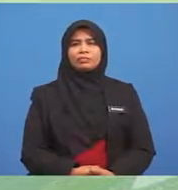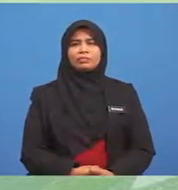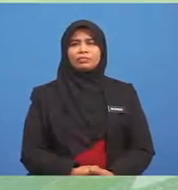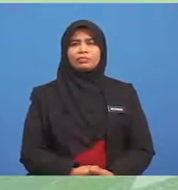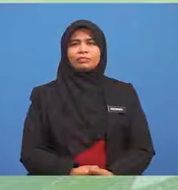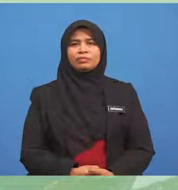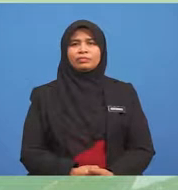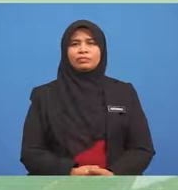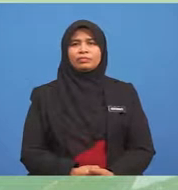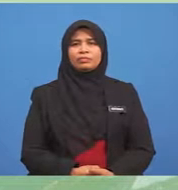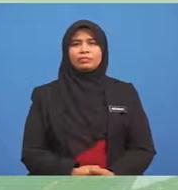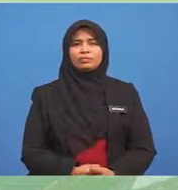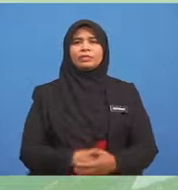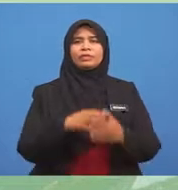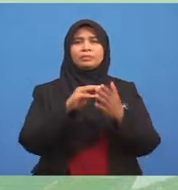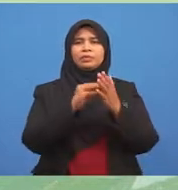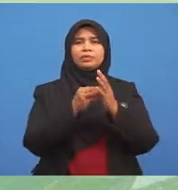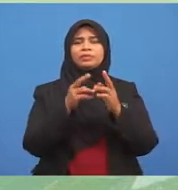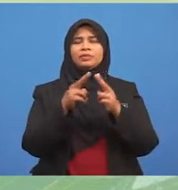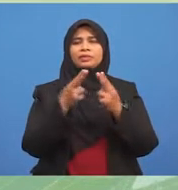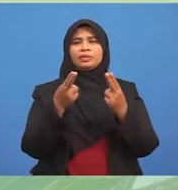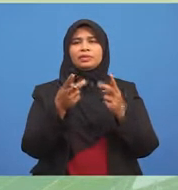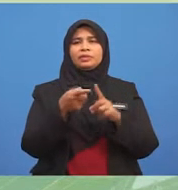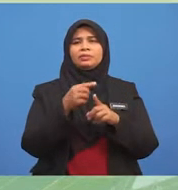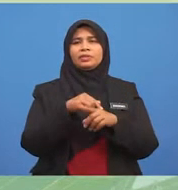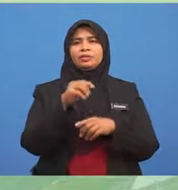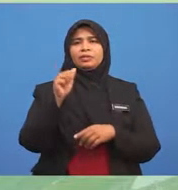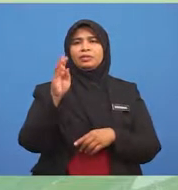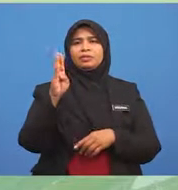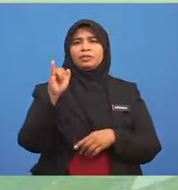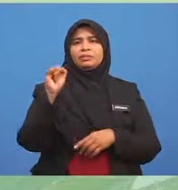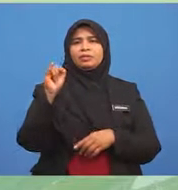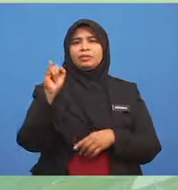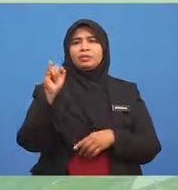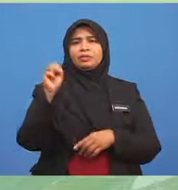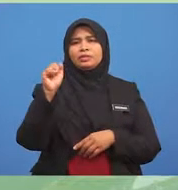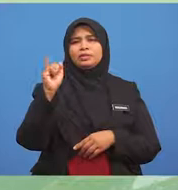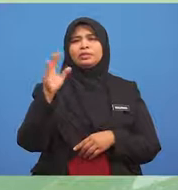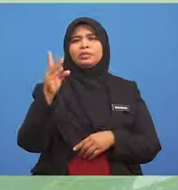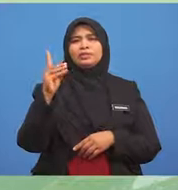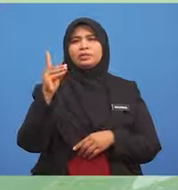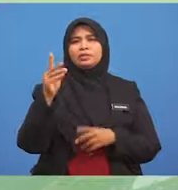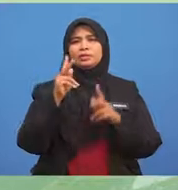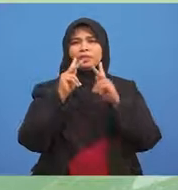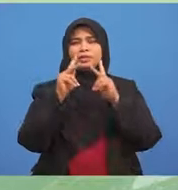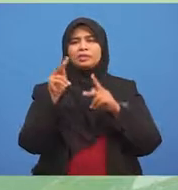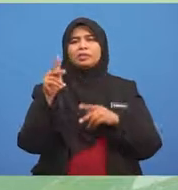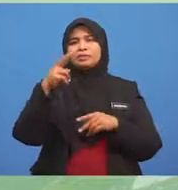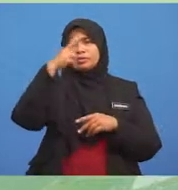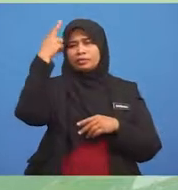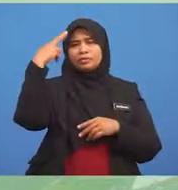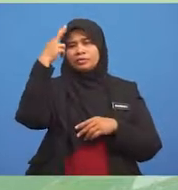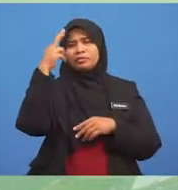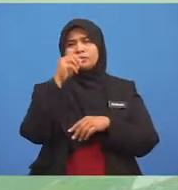للشيطان. Mafhumnya, daripada Abi Sa'id Al-Khudri radhiyallahu anhu katanya,